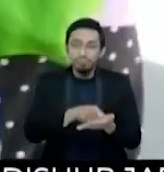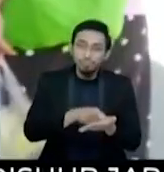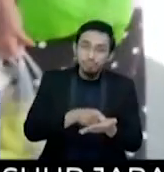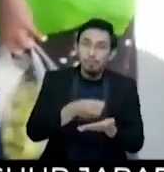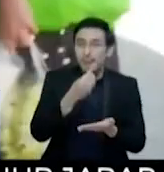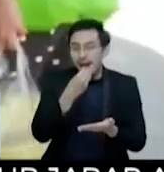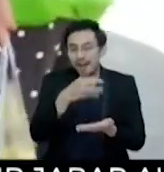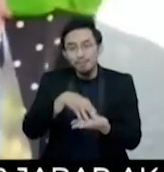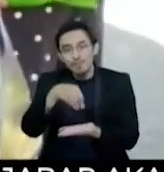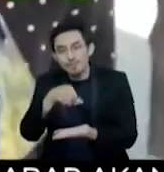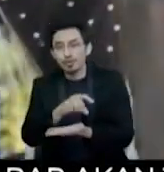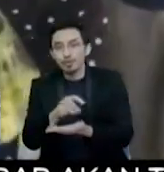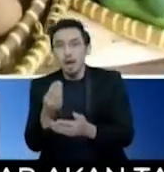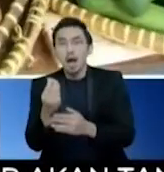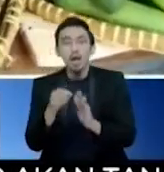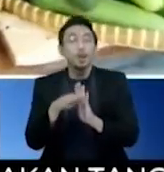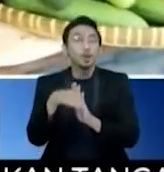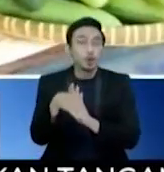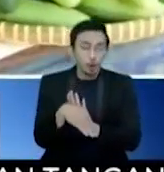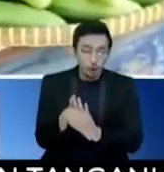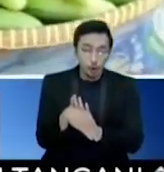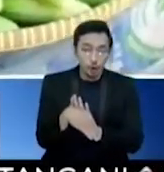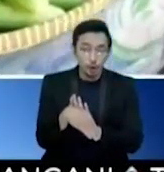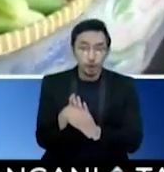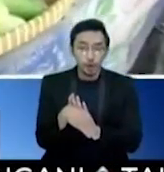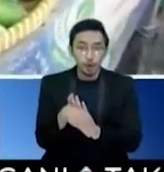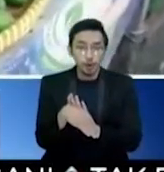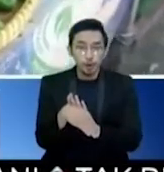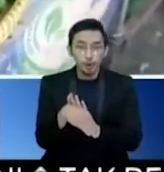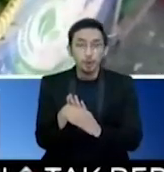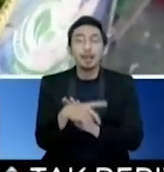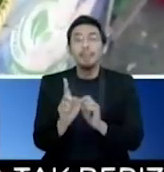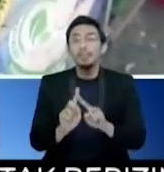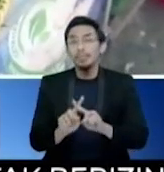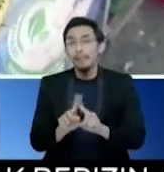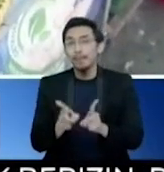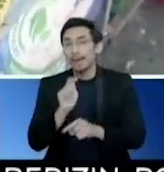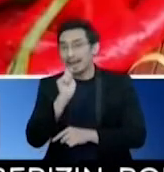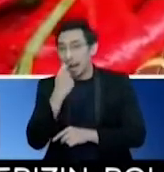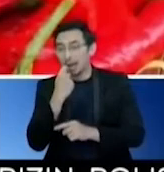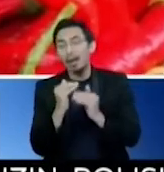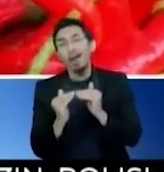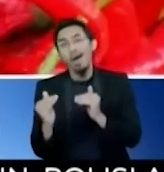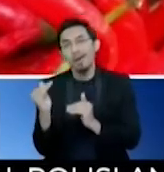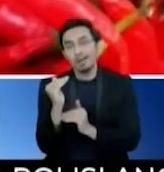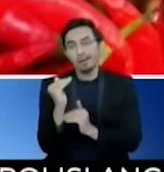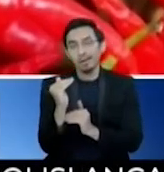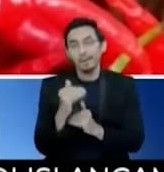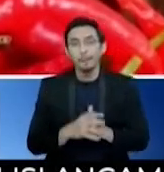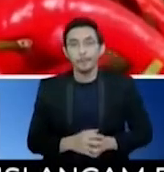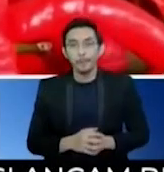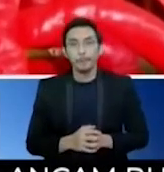mengalami penurunan harga, di samping sejumlah harga daging mengalami kenaikan yang cukup signifikan. Jika dapat